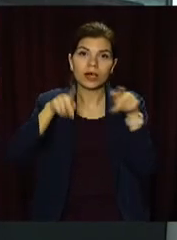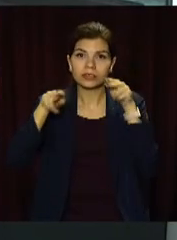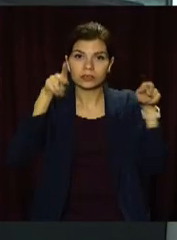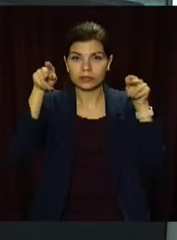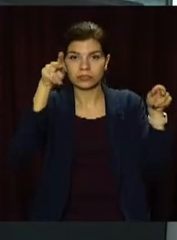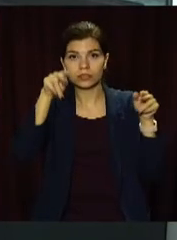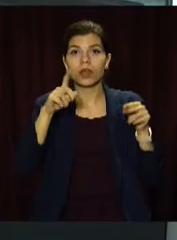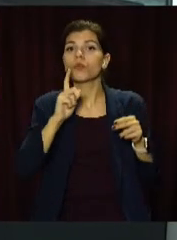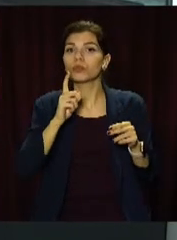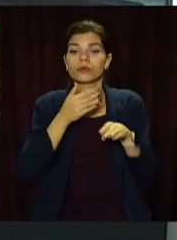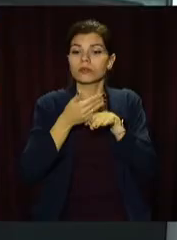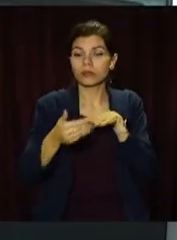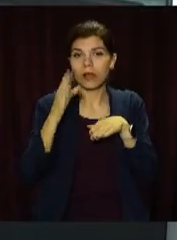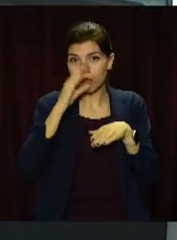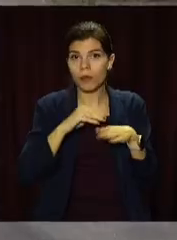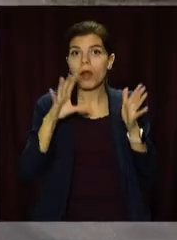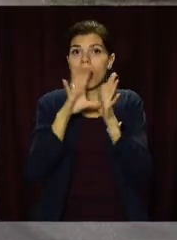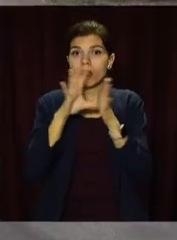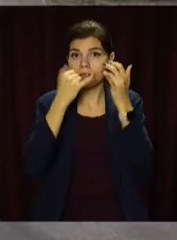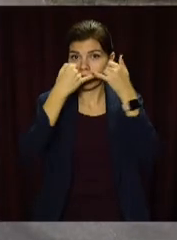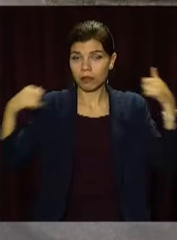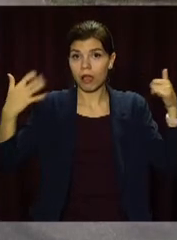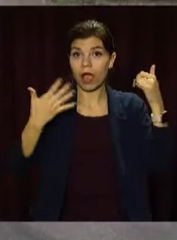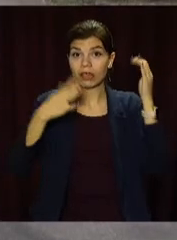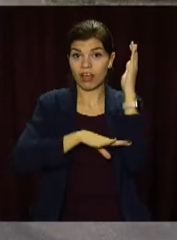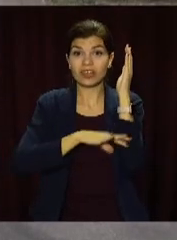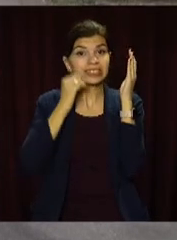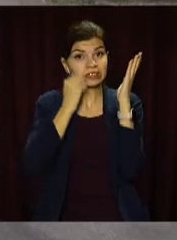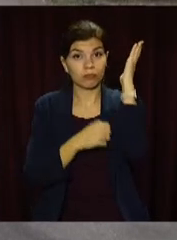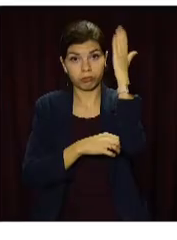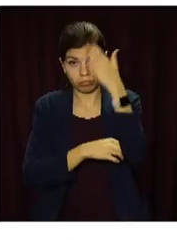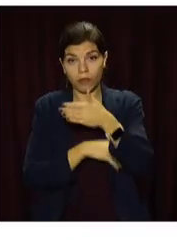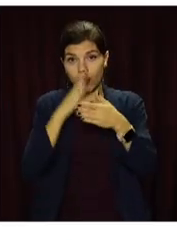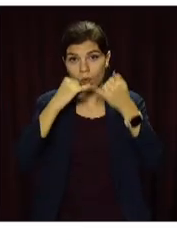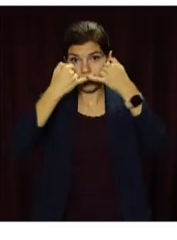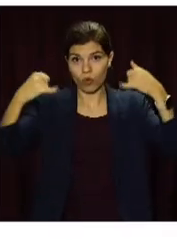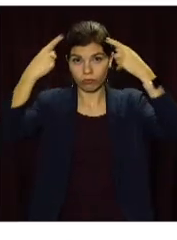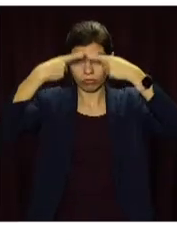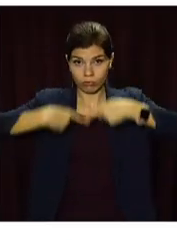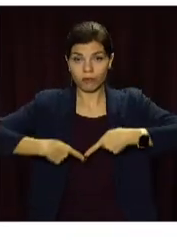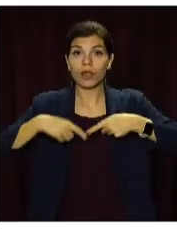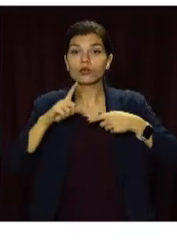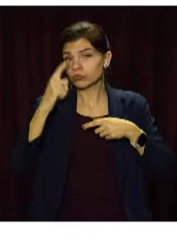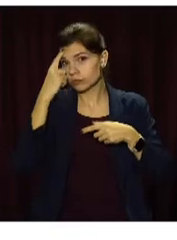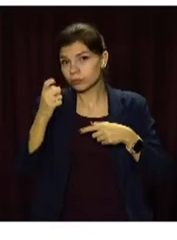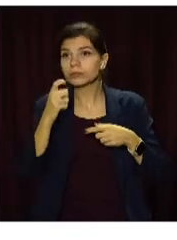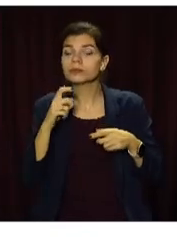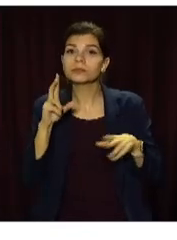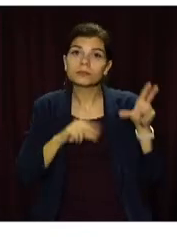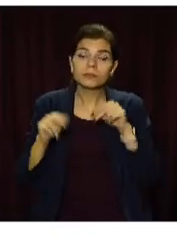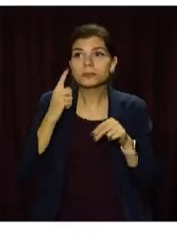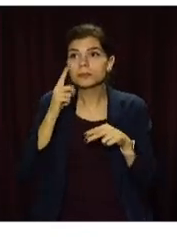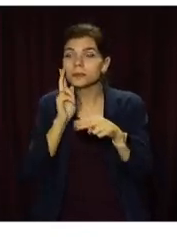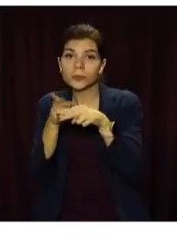одна з основних причин аварійних відключень електроенергії, кажуть у міській Зеленбуді. А щоб попередити обриви контактної